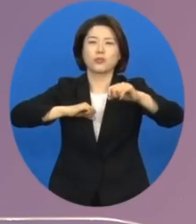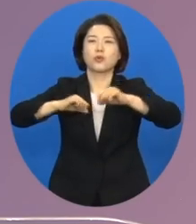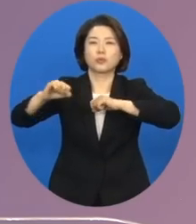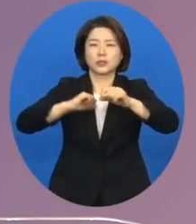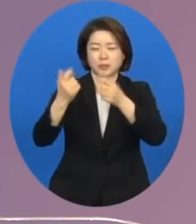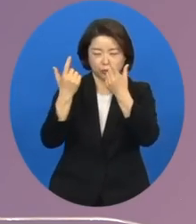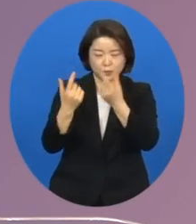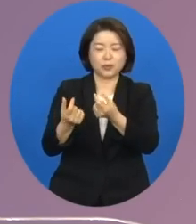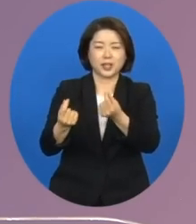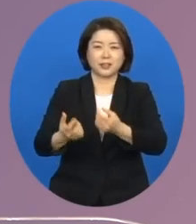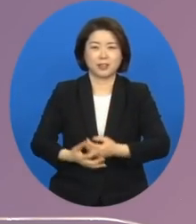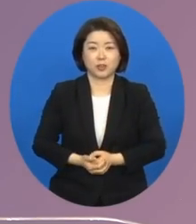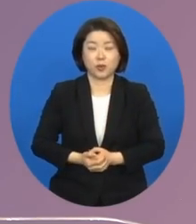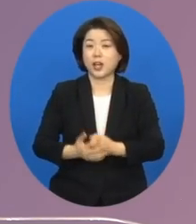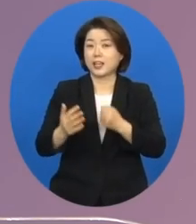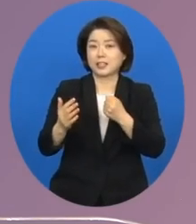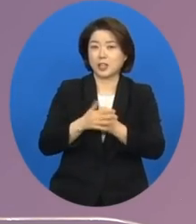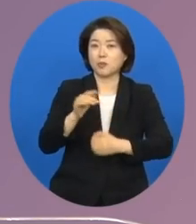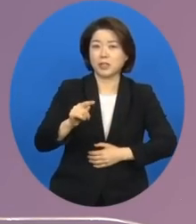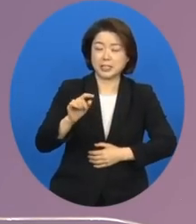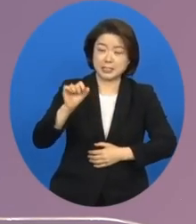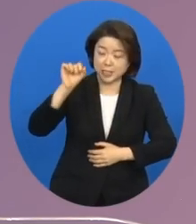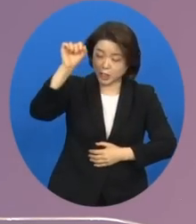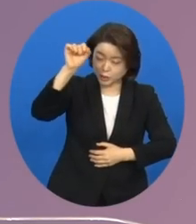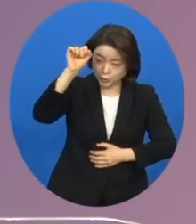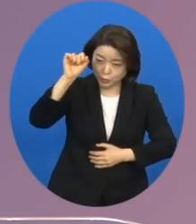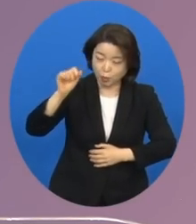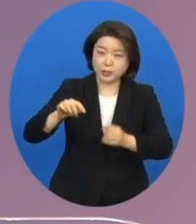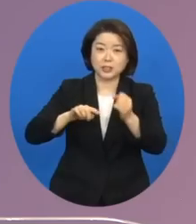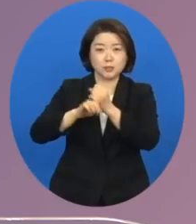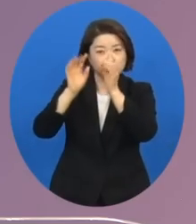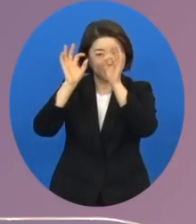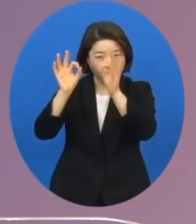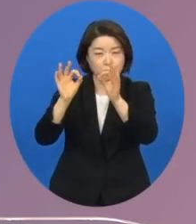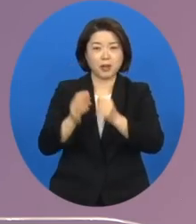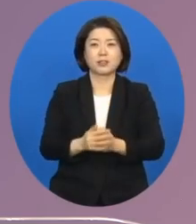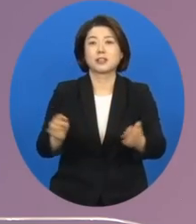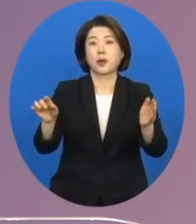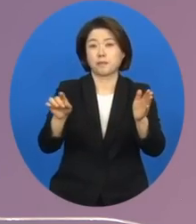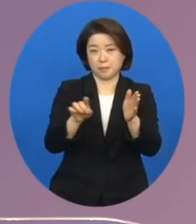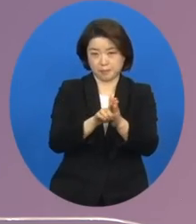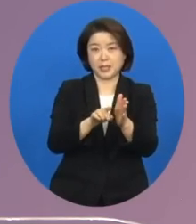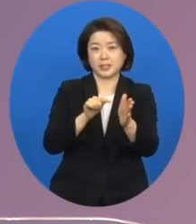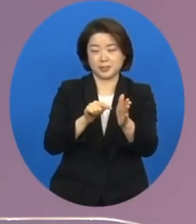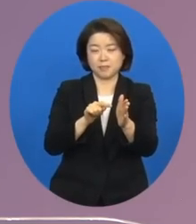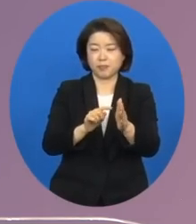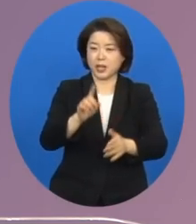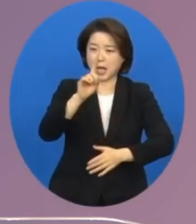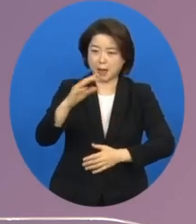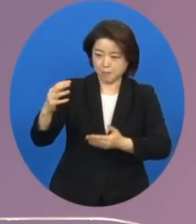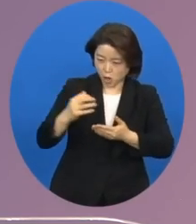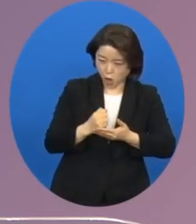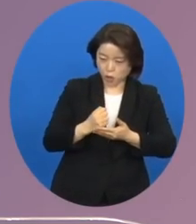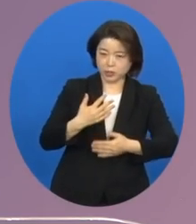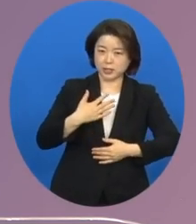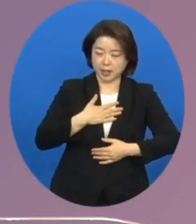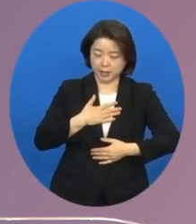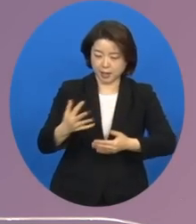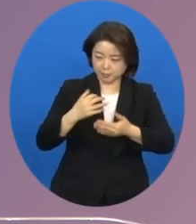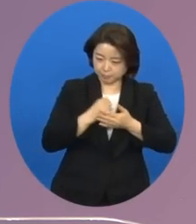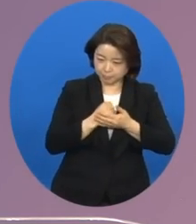있는 거죠 그래서 이런 운동이란 의미에서 보면요 믿음은 한 번 얻어서 내가 이렇게